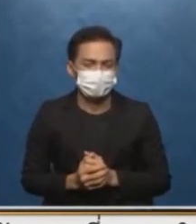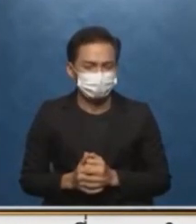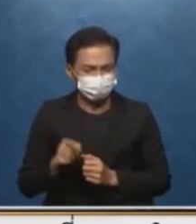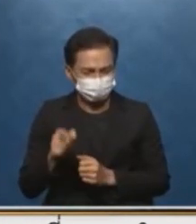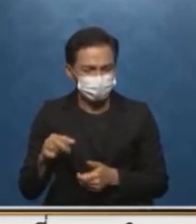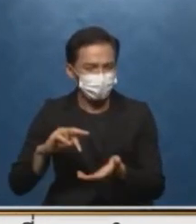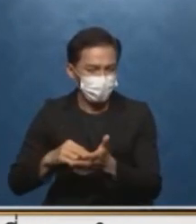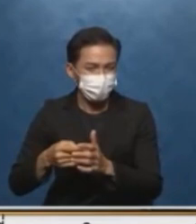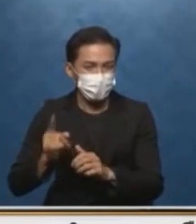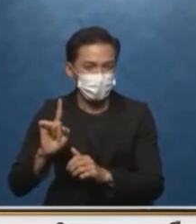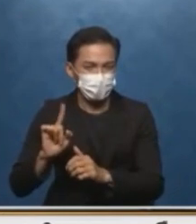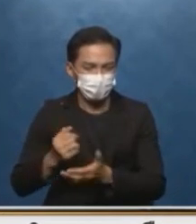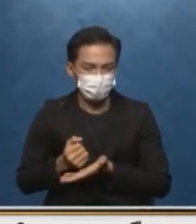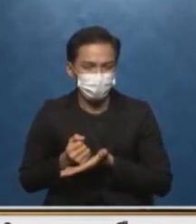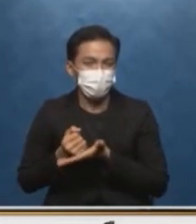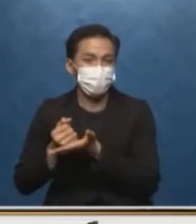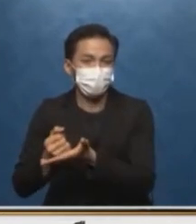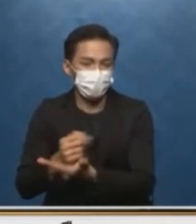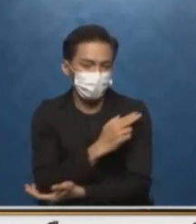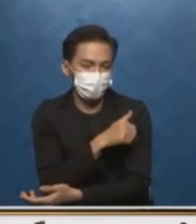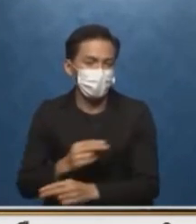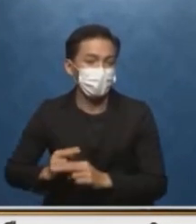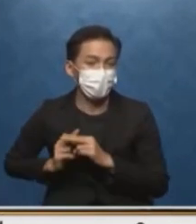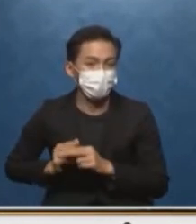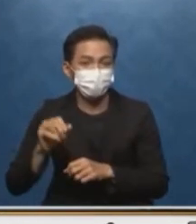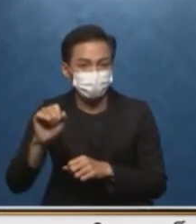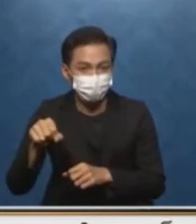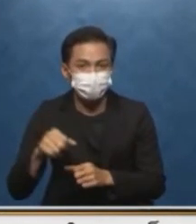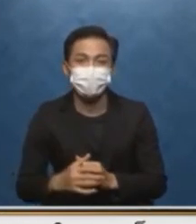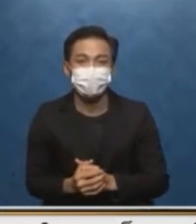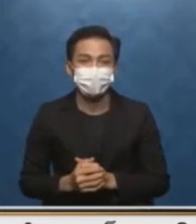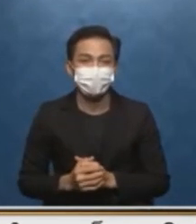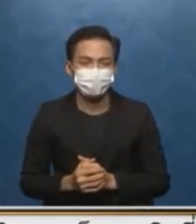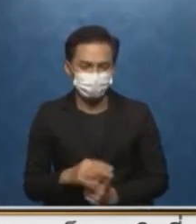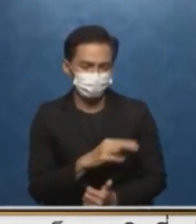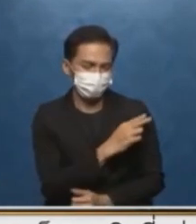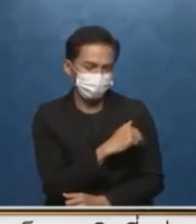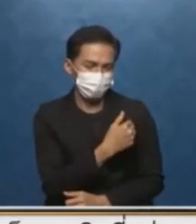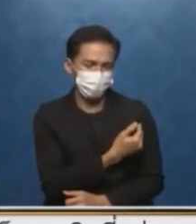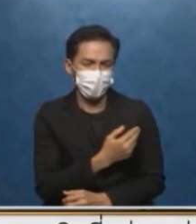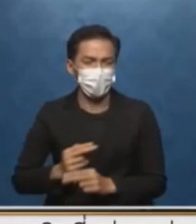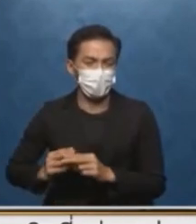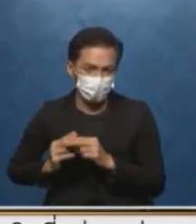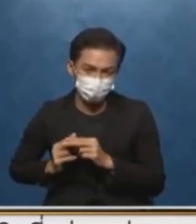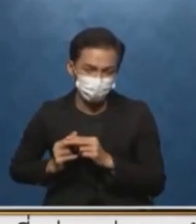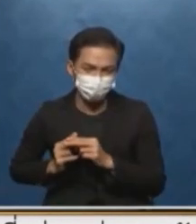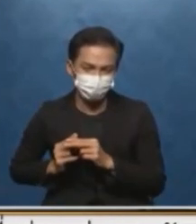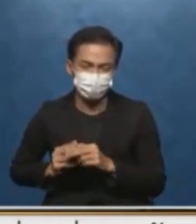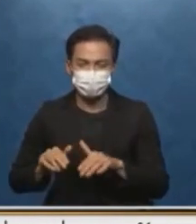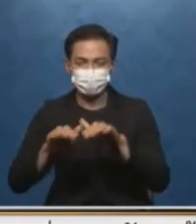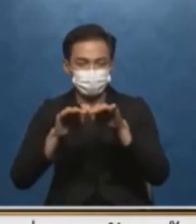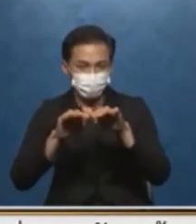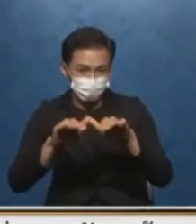เอื้อให้โรงพยาบาลเอกชนอีกครั้งหนึ่งนะคะโรงพยาบาลเอกชนเนี่ยเคาะราคากลางของโมเดอร์น